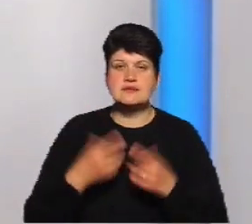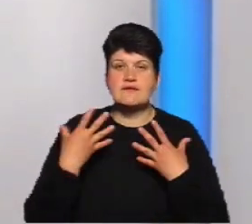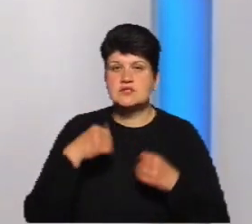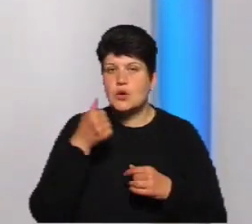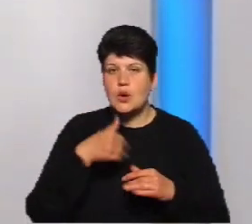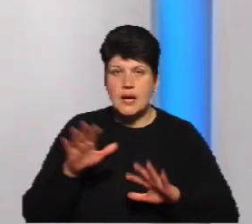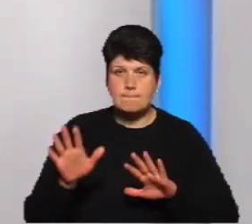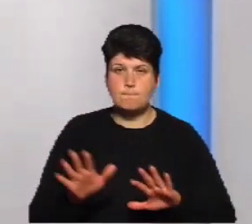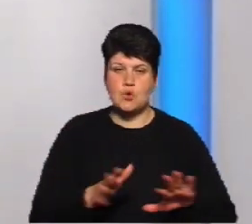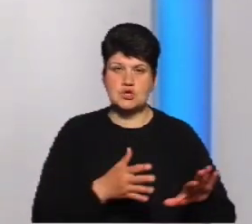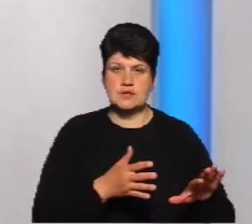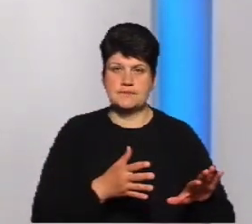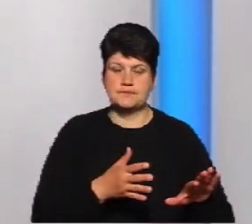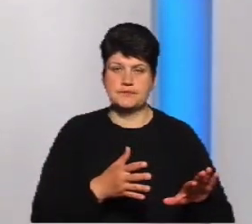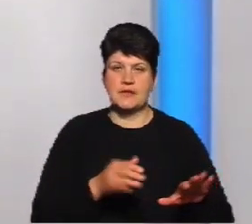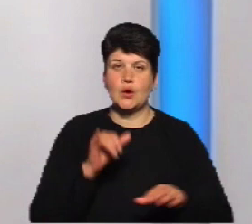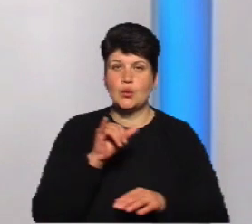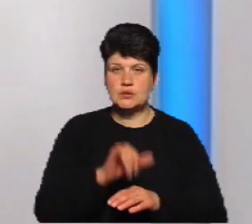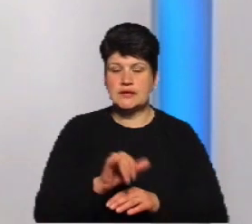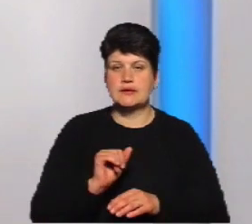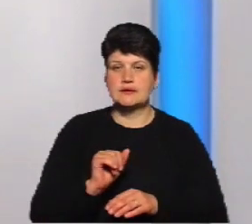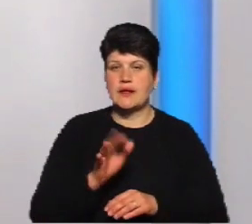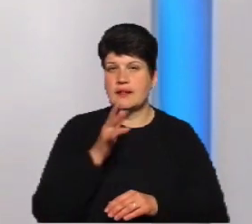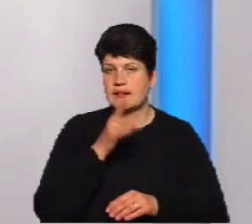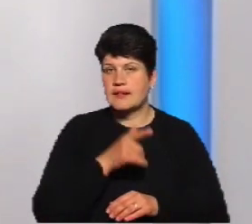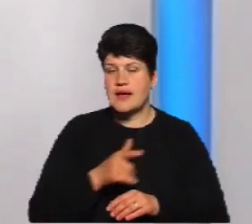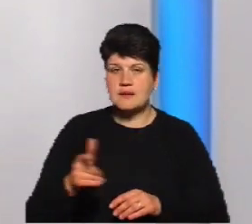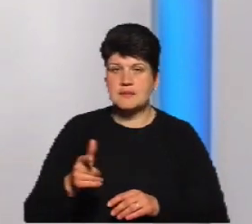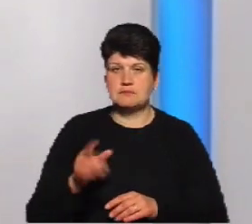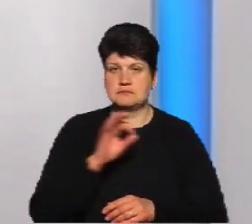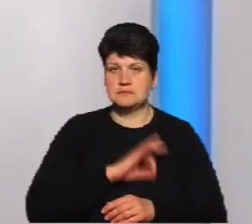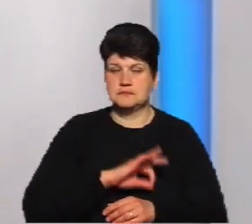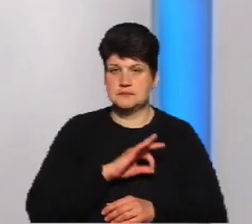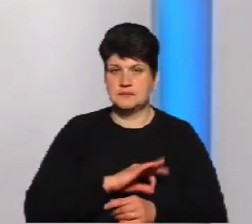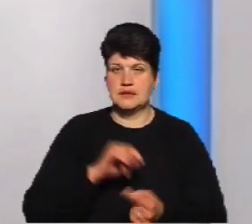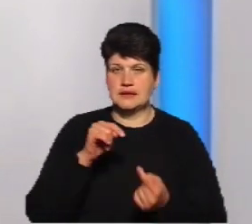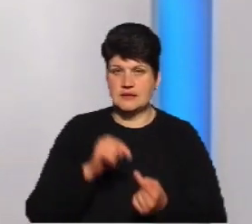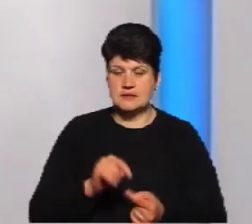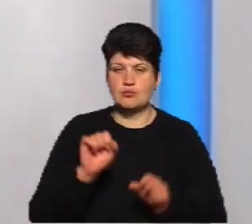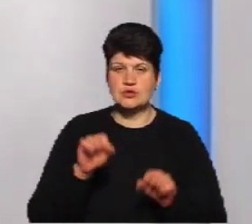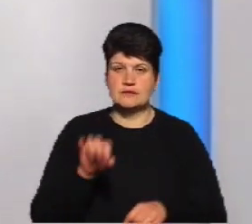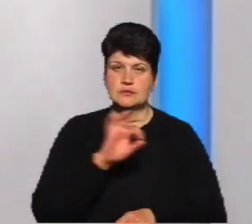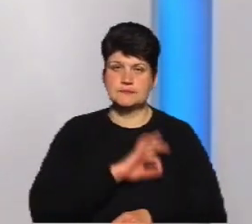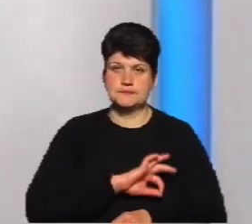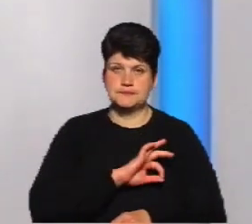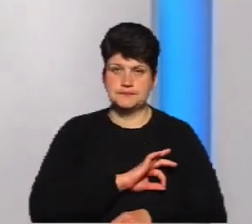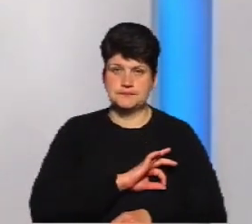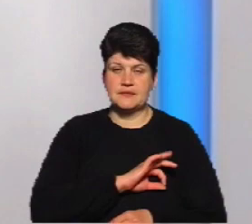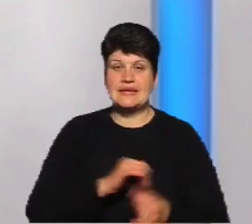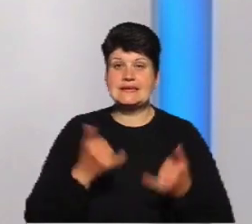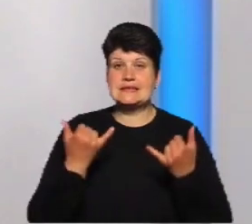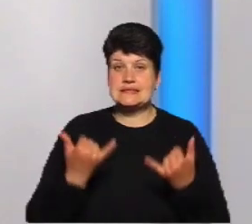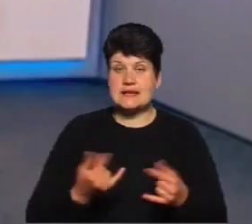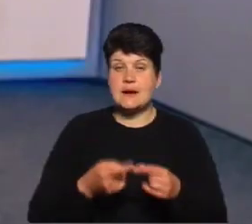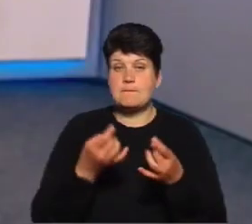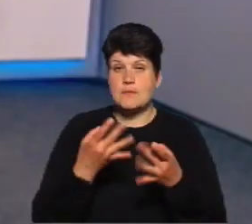і вийшов в них термін придатності, можливості експлуатувати. Зараз просто почався